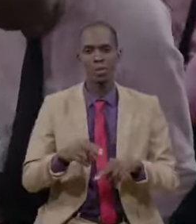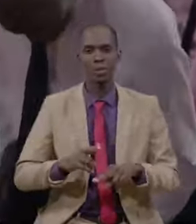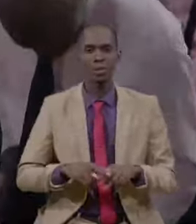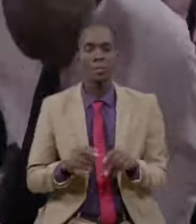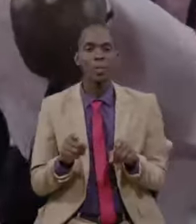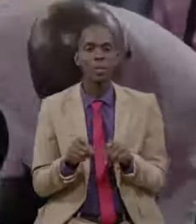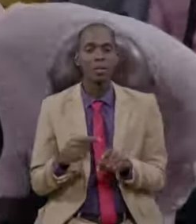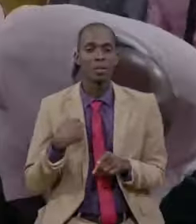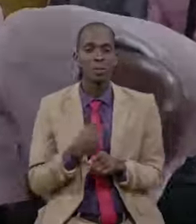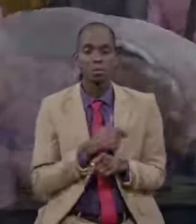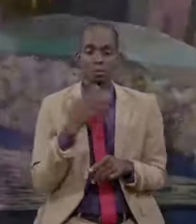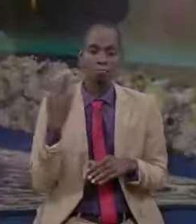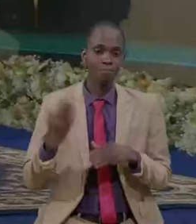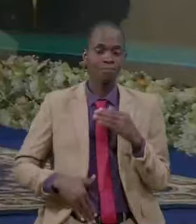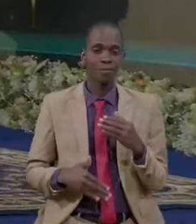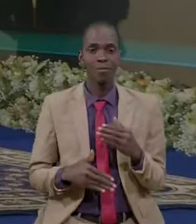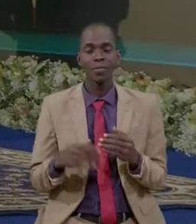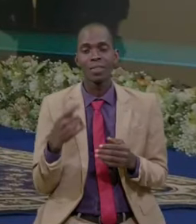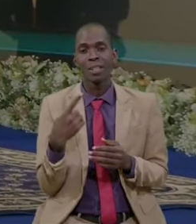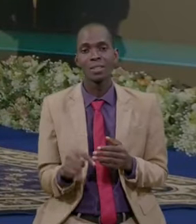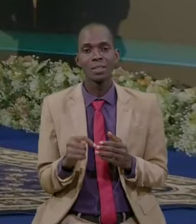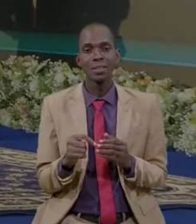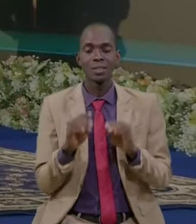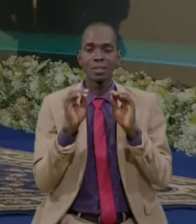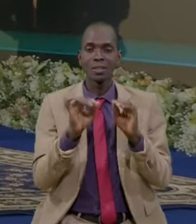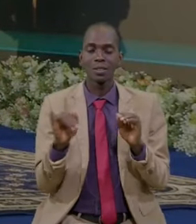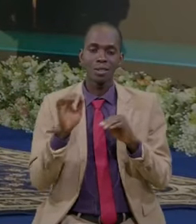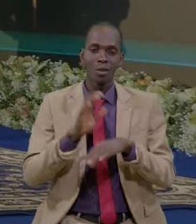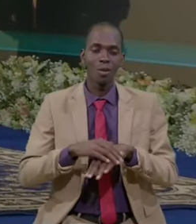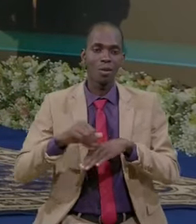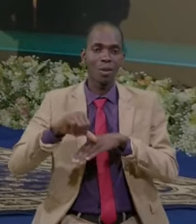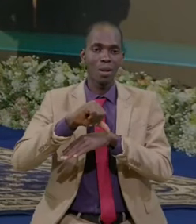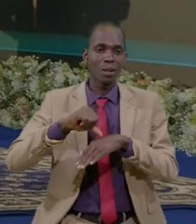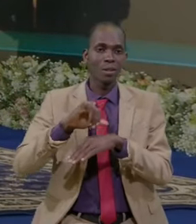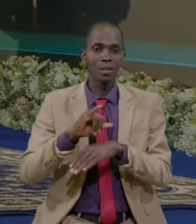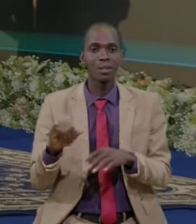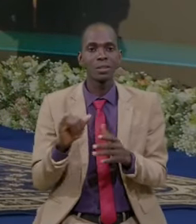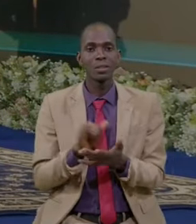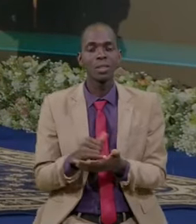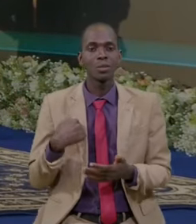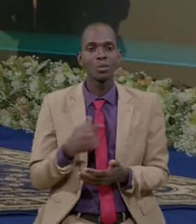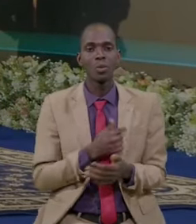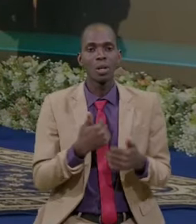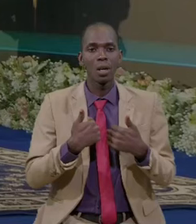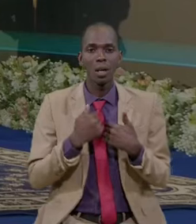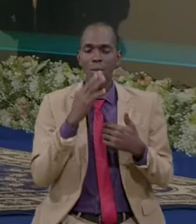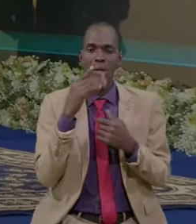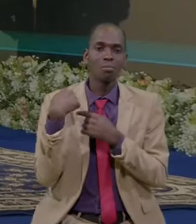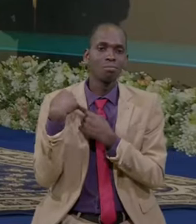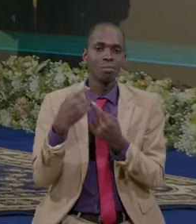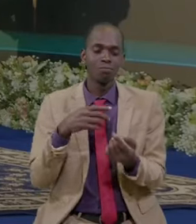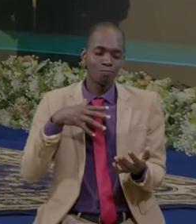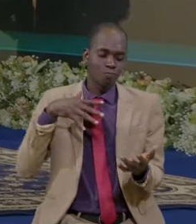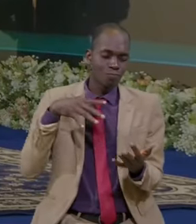Comme nous clôturons la série sur l'onction, que nous considérons, nous avons eu le